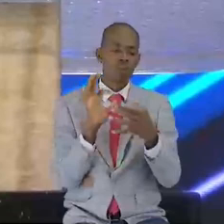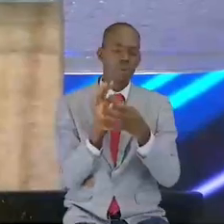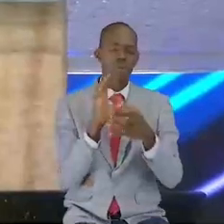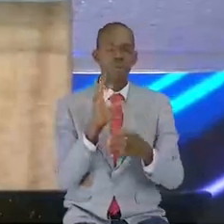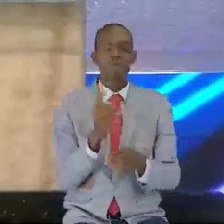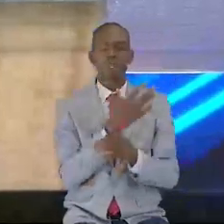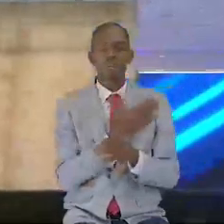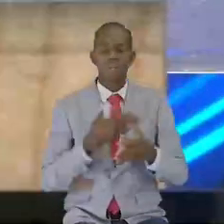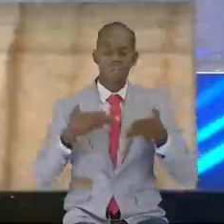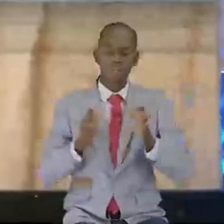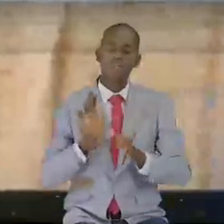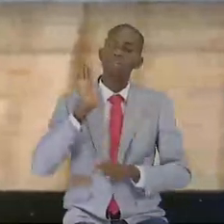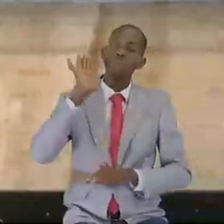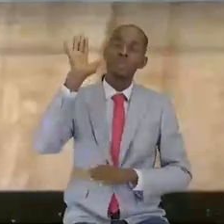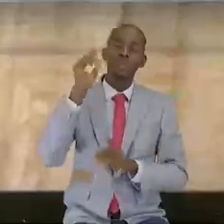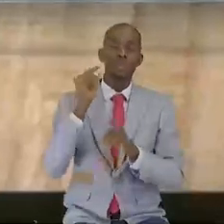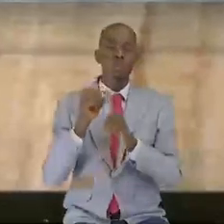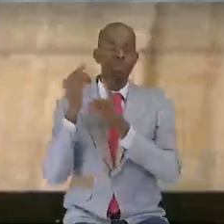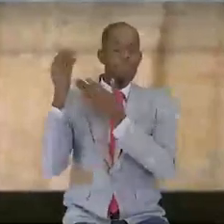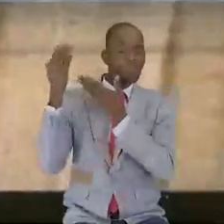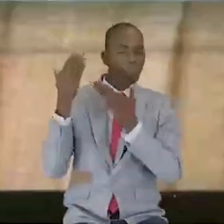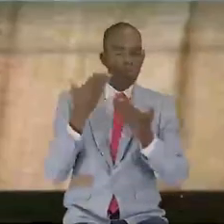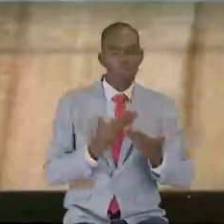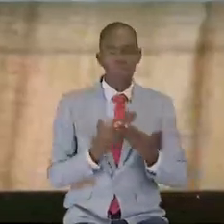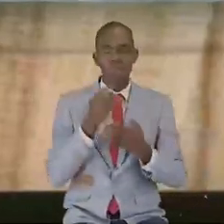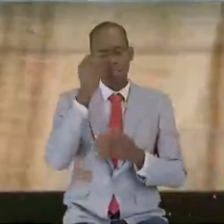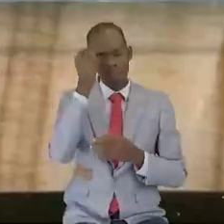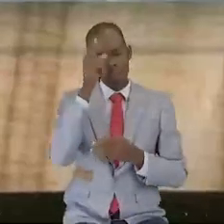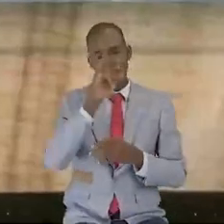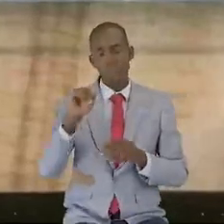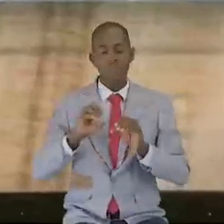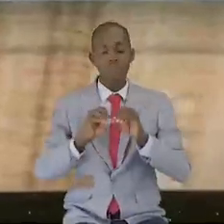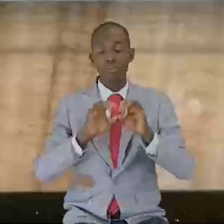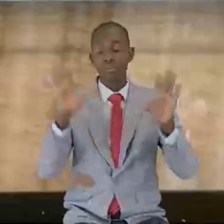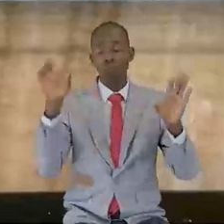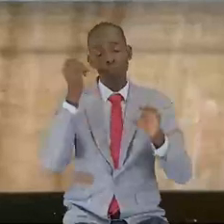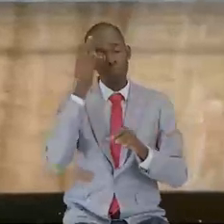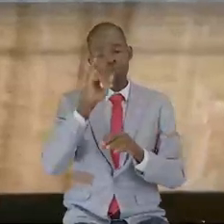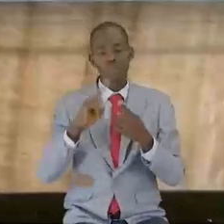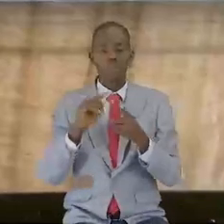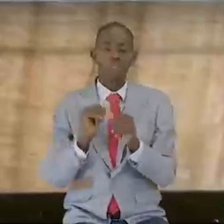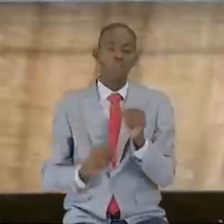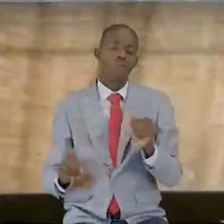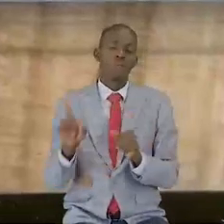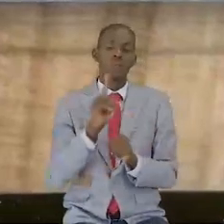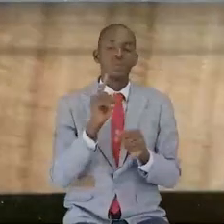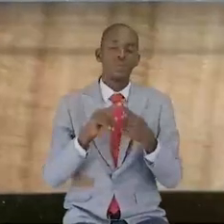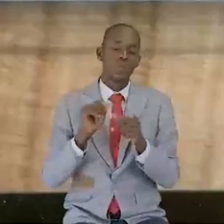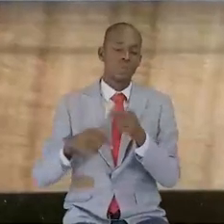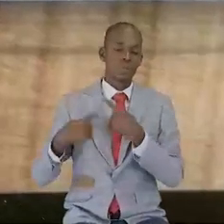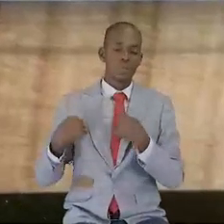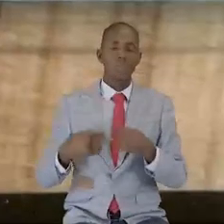ta parole apporte l'illumination à chaque cœur. Merci Seigneur pour